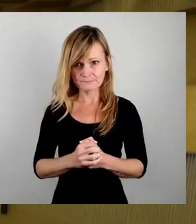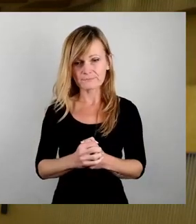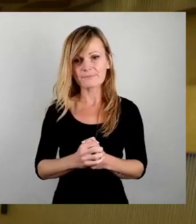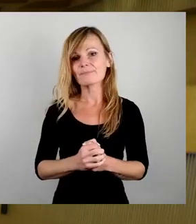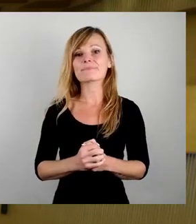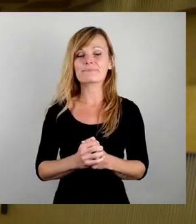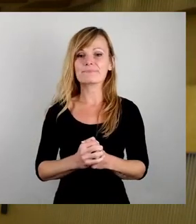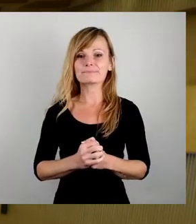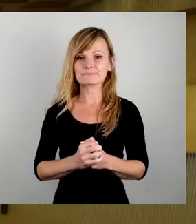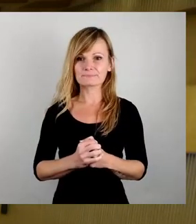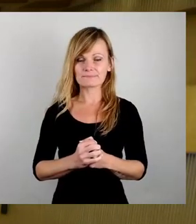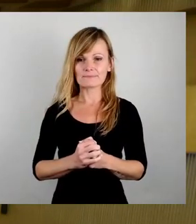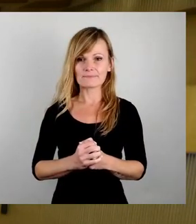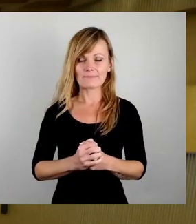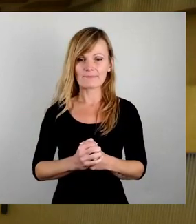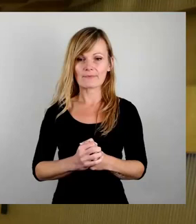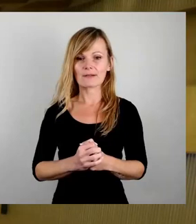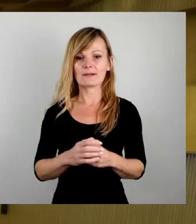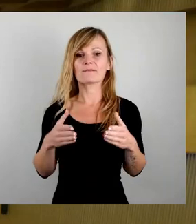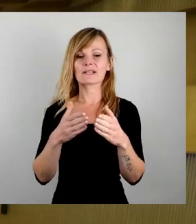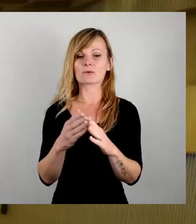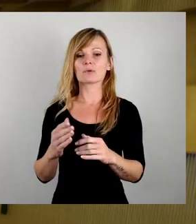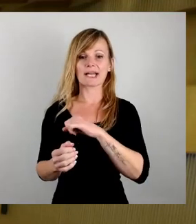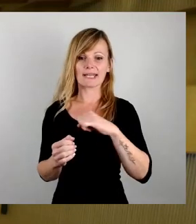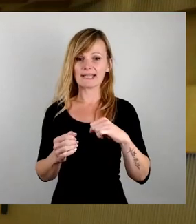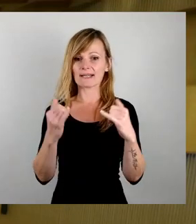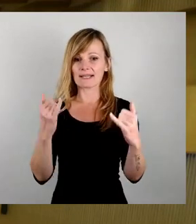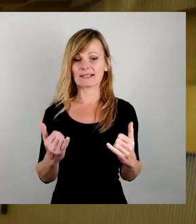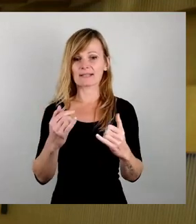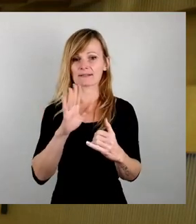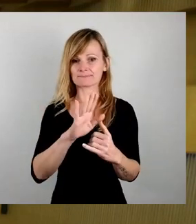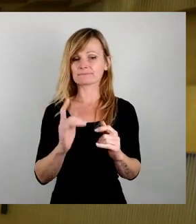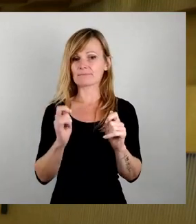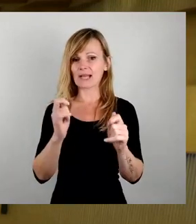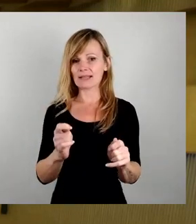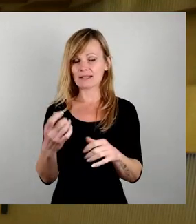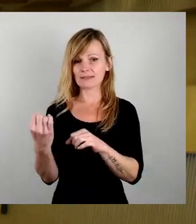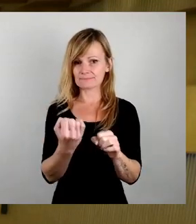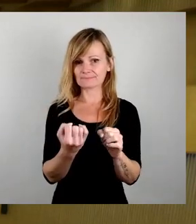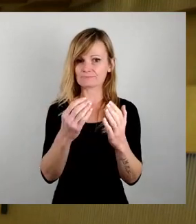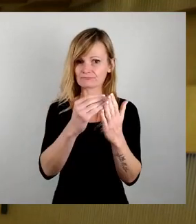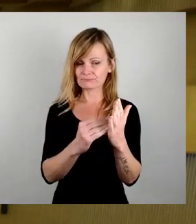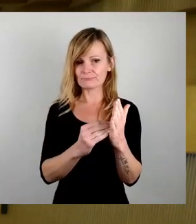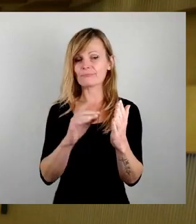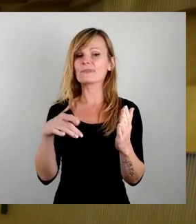Zunächst wäre Fraktion Die Linke an der Reihe, uns den Antrag einzubringen. Danach haben wir